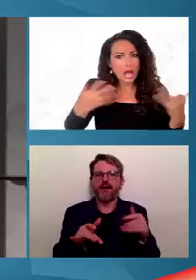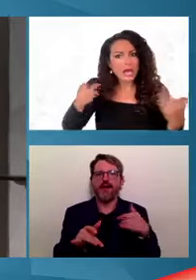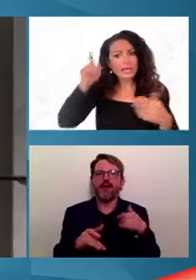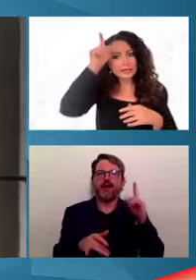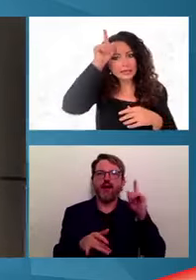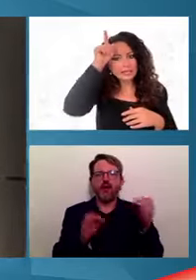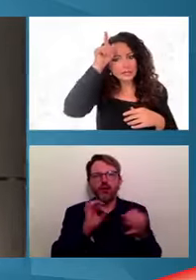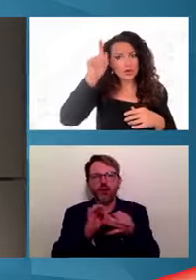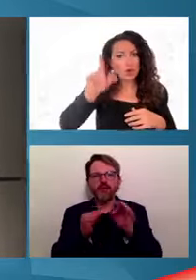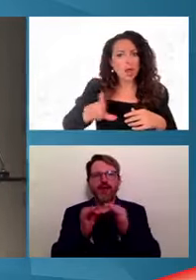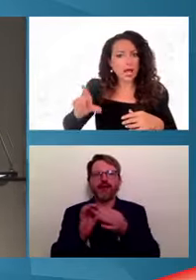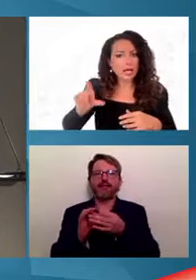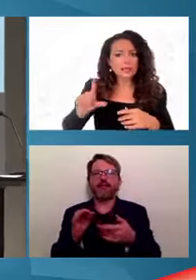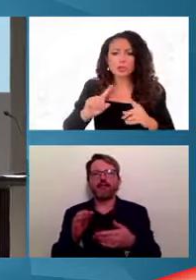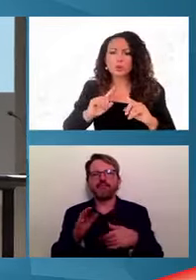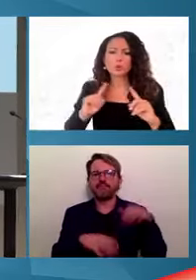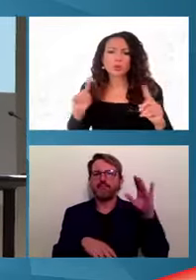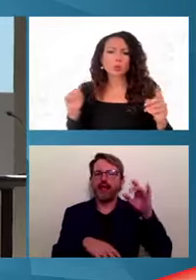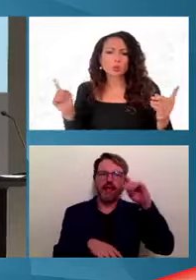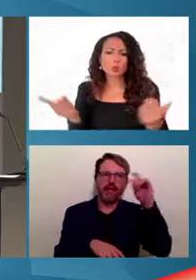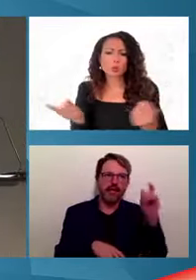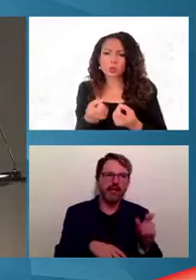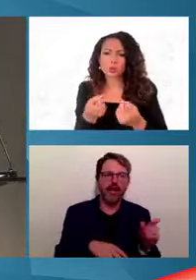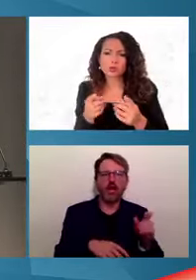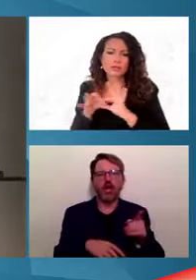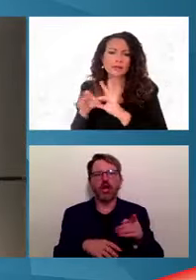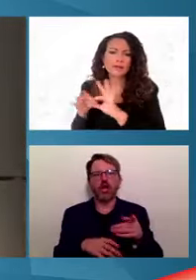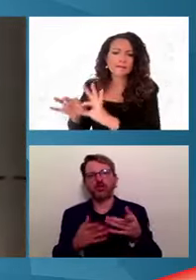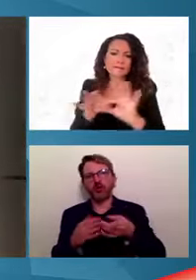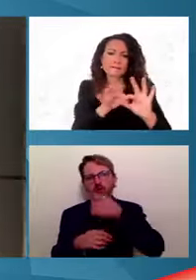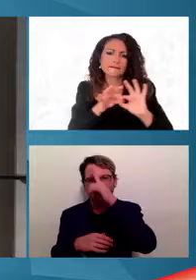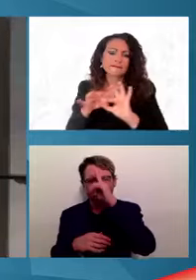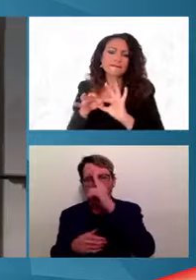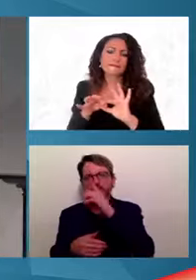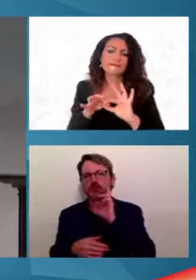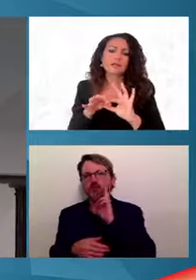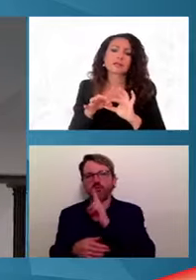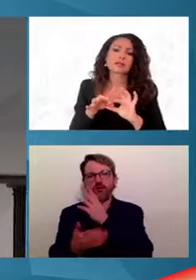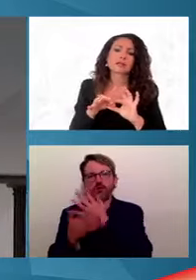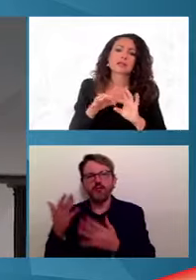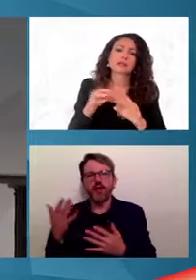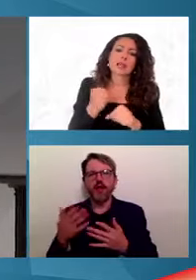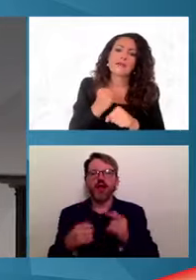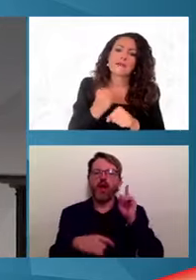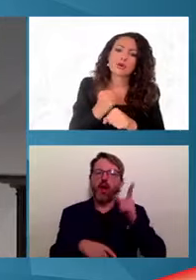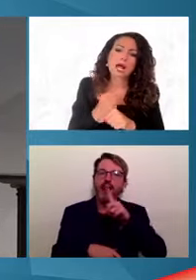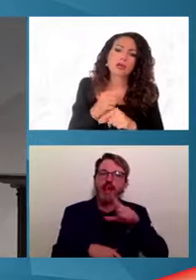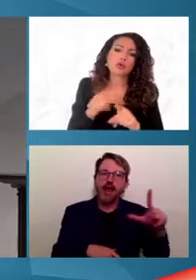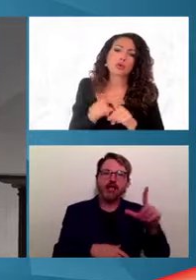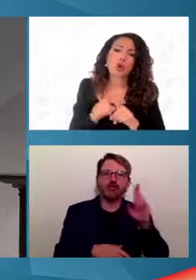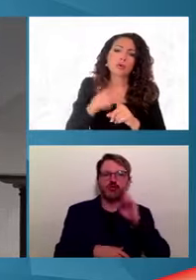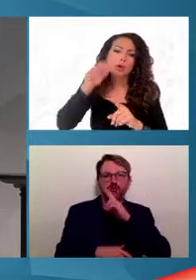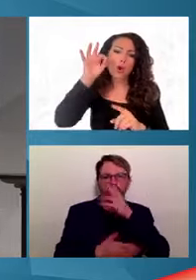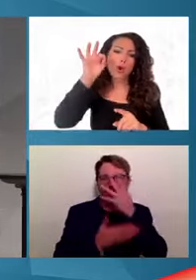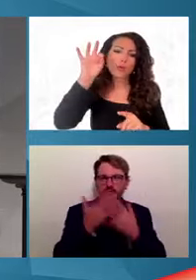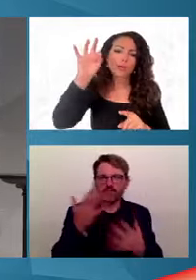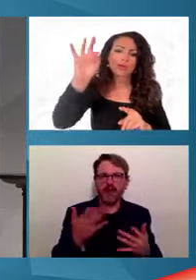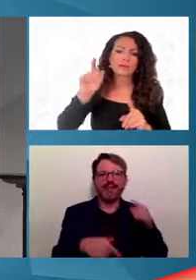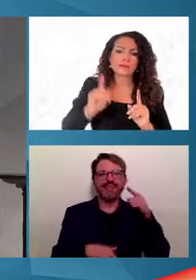oggettivamente con i tre colleghi appunto alla cultura per cercare di far socializzare nuovamente le persone.